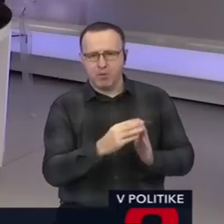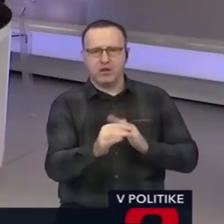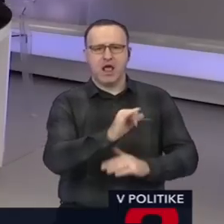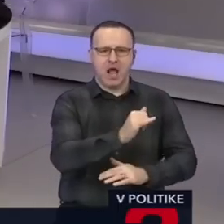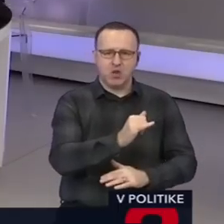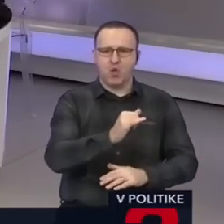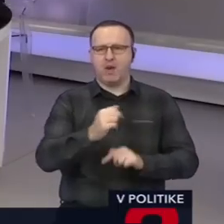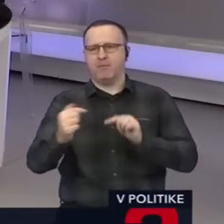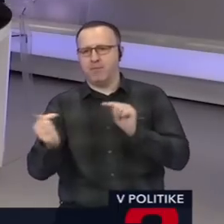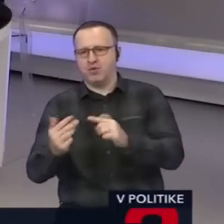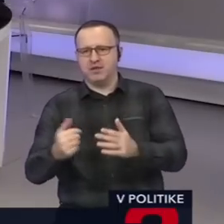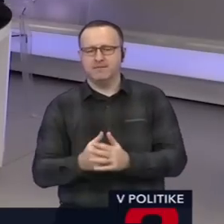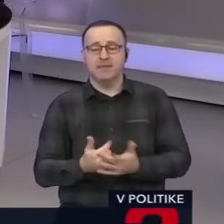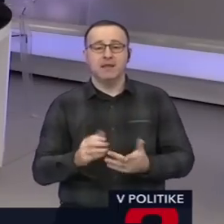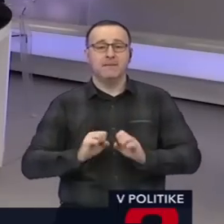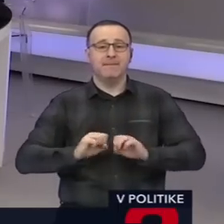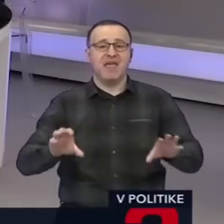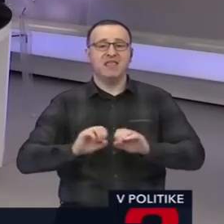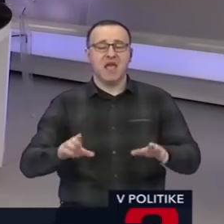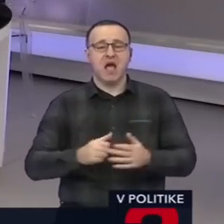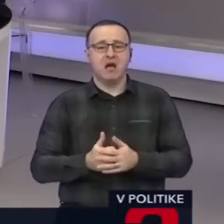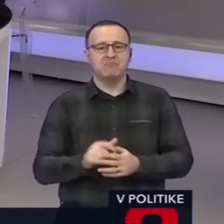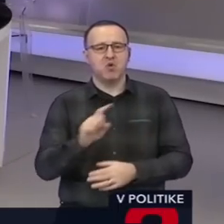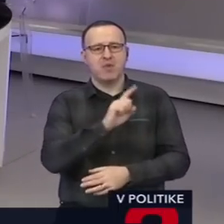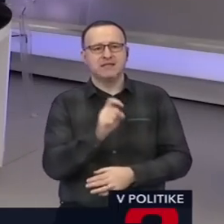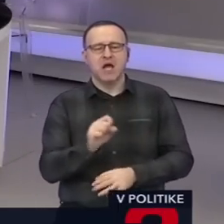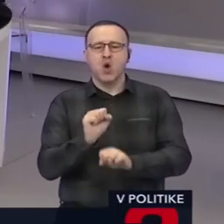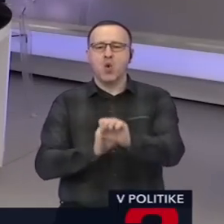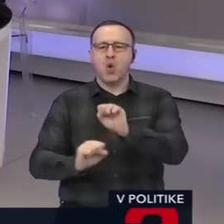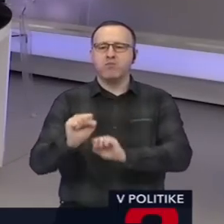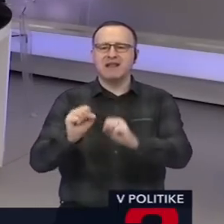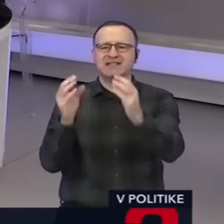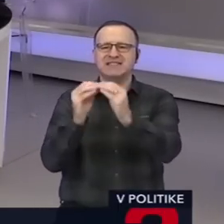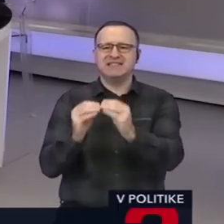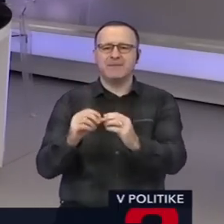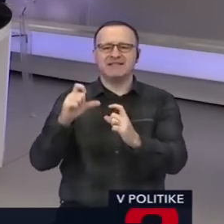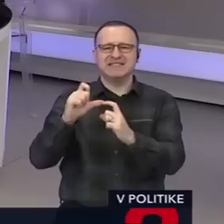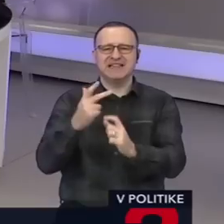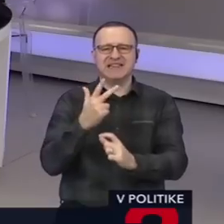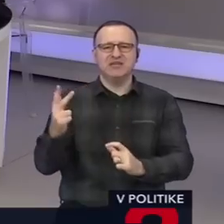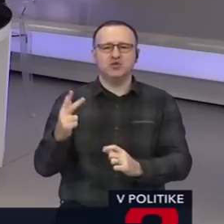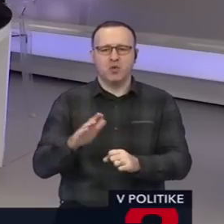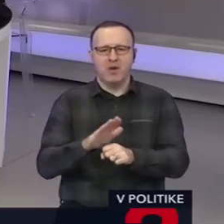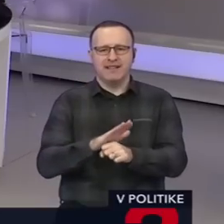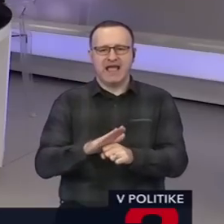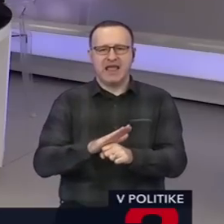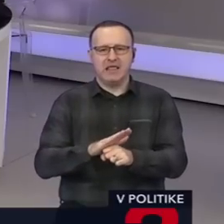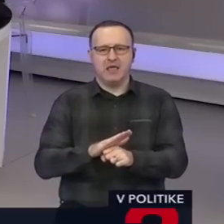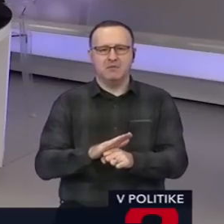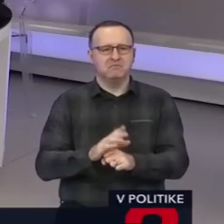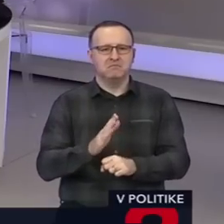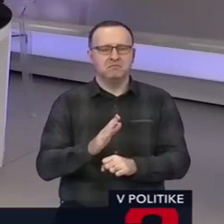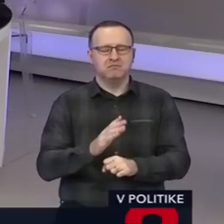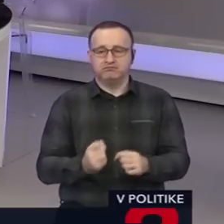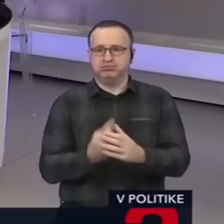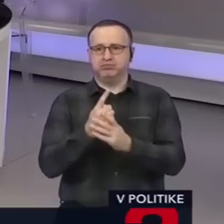kladú médiá, pretože pri obrannom systéme S-300 to išlo v utajovanom režime, že ten systém sa zrazu na tej Ukrajine objavil. Nebolo